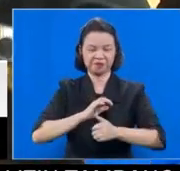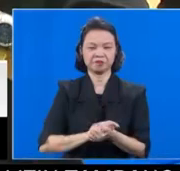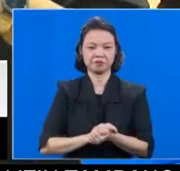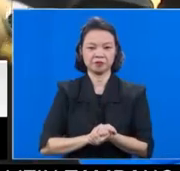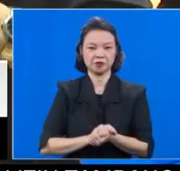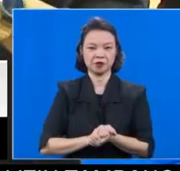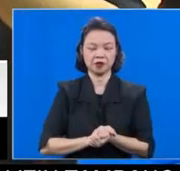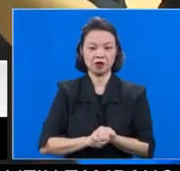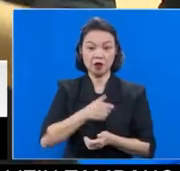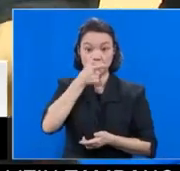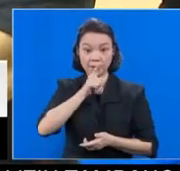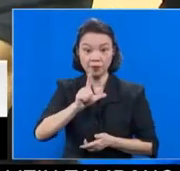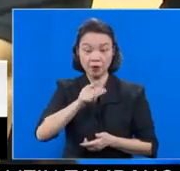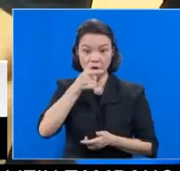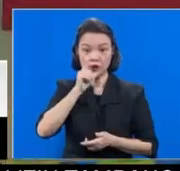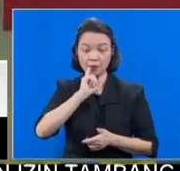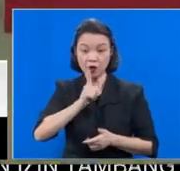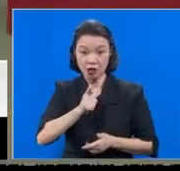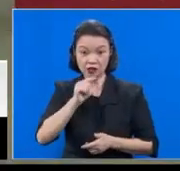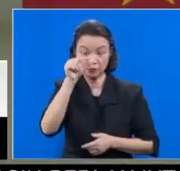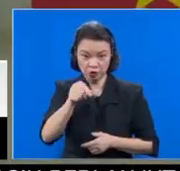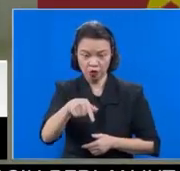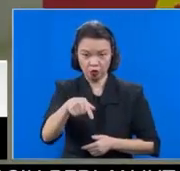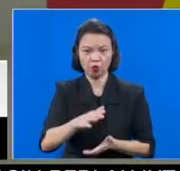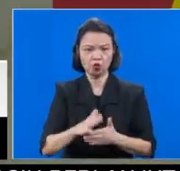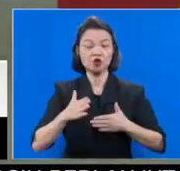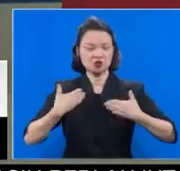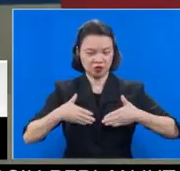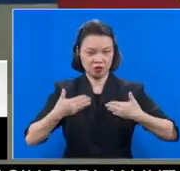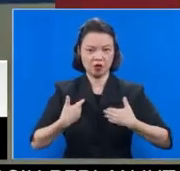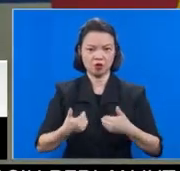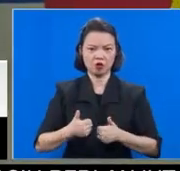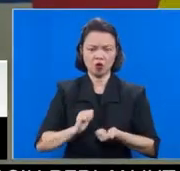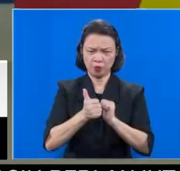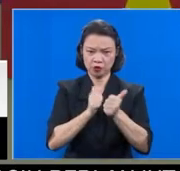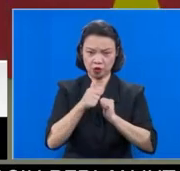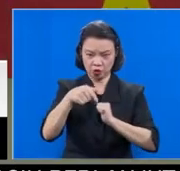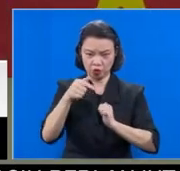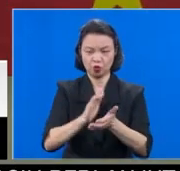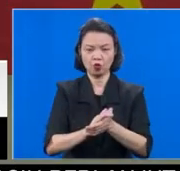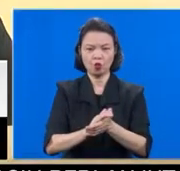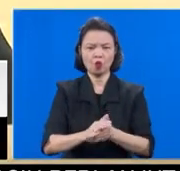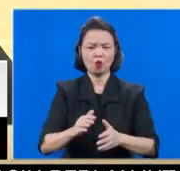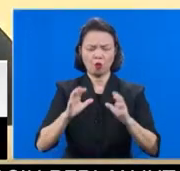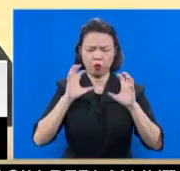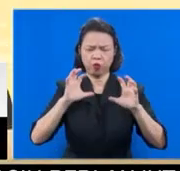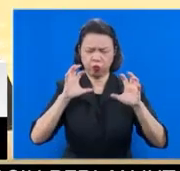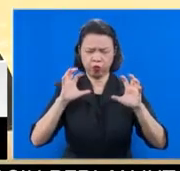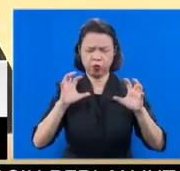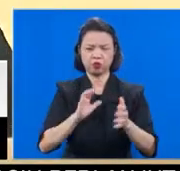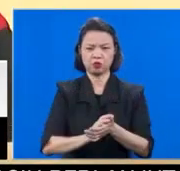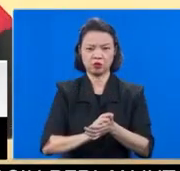Novelina Butar-Butar, gembira dengan raihan Rifda. Ia pun mengakui persaingan di SEA Games kali ini lebih sengit dari sebelumnya. Persaingan kali